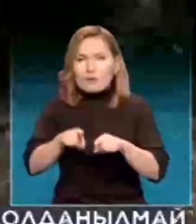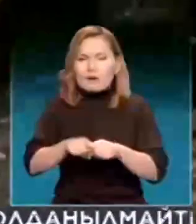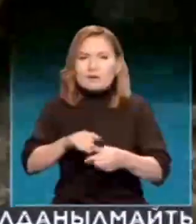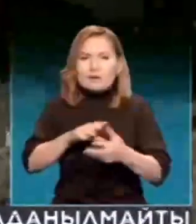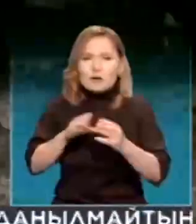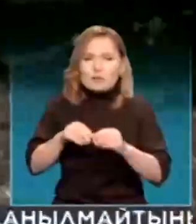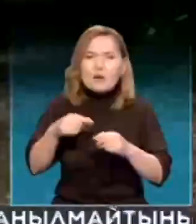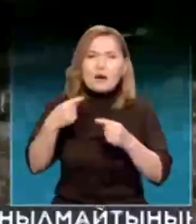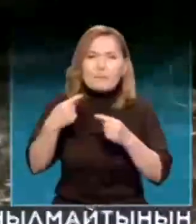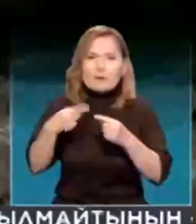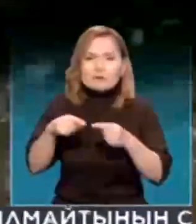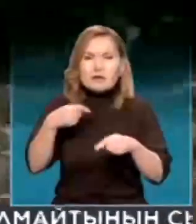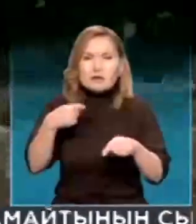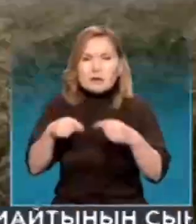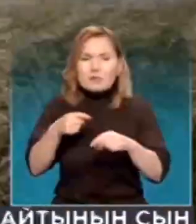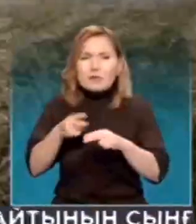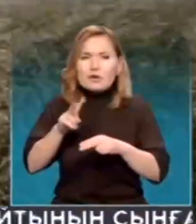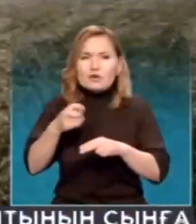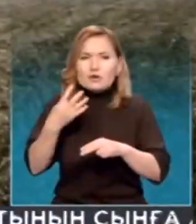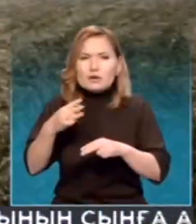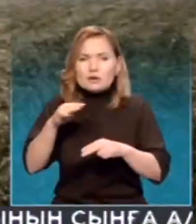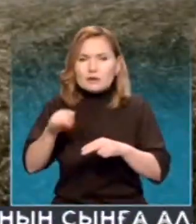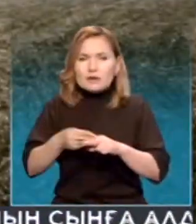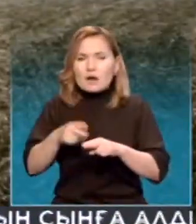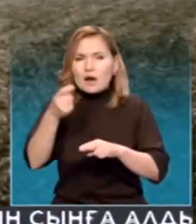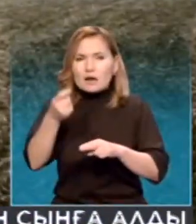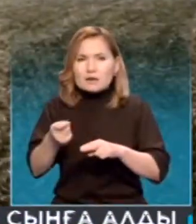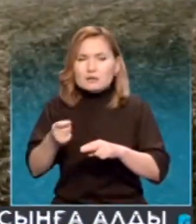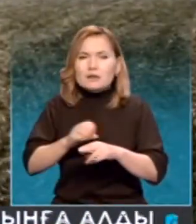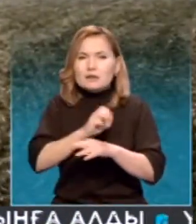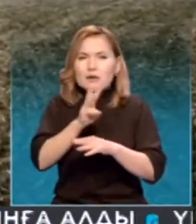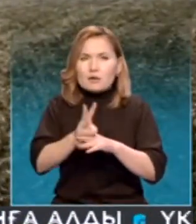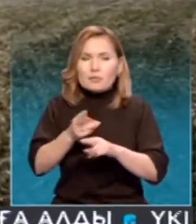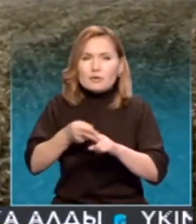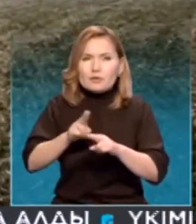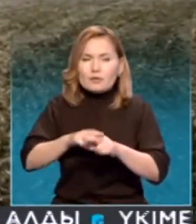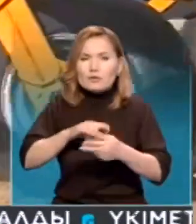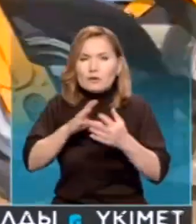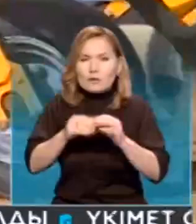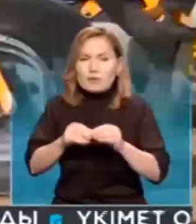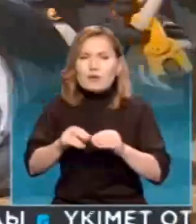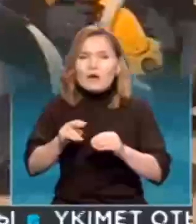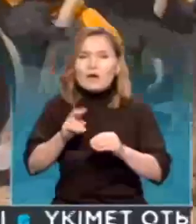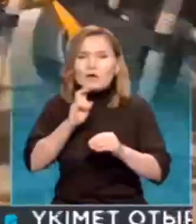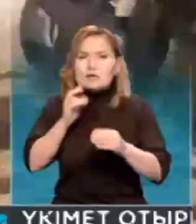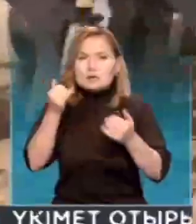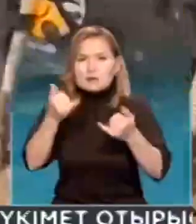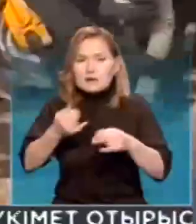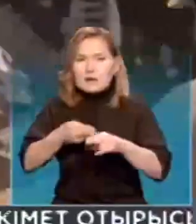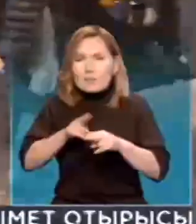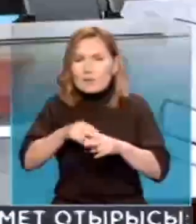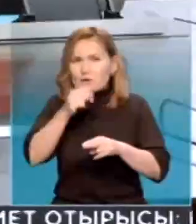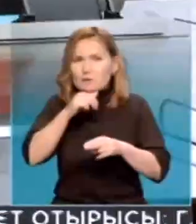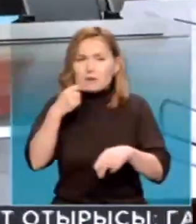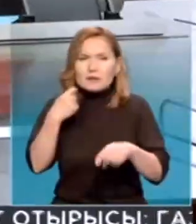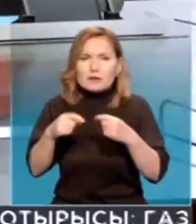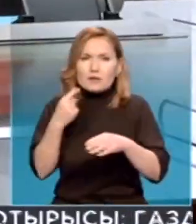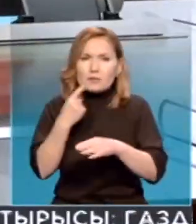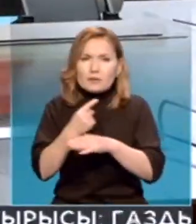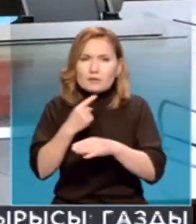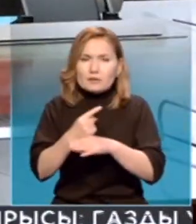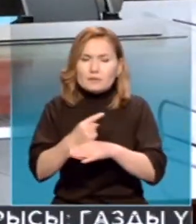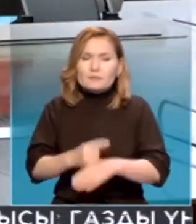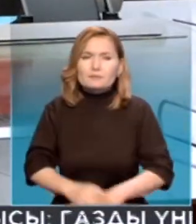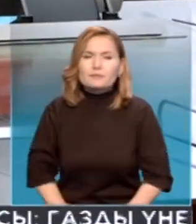240 теңге екенін ескерсек, бұл әлдеқайда арзан. Сондықтан оның талан-таражға түсіп кетпеуін қатаң бақылау керек, деді премьер. Алып сату